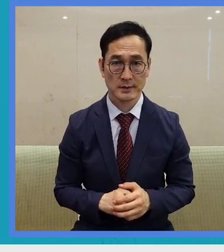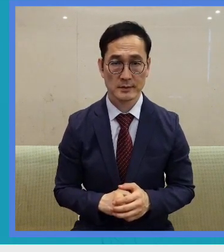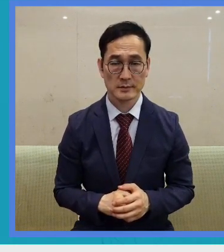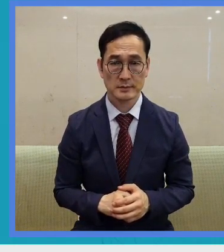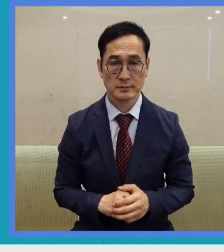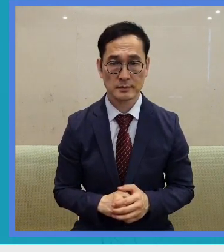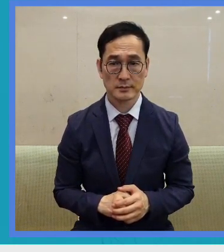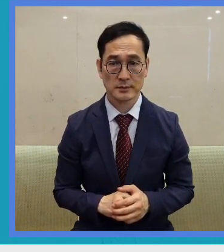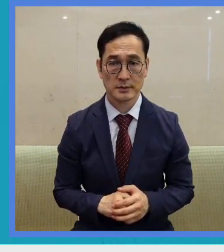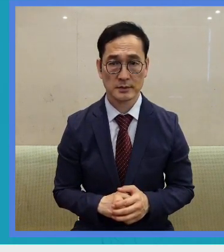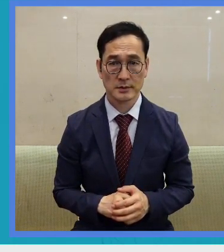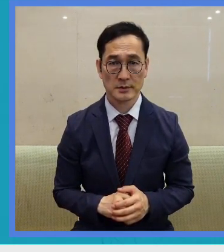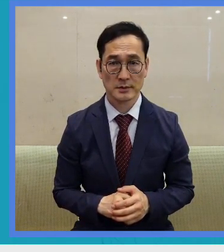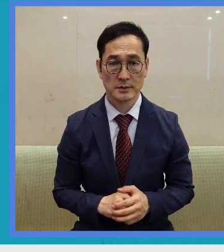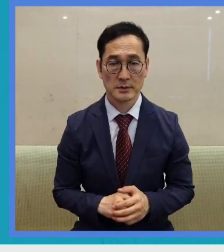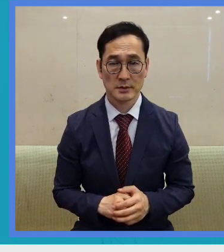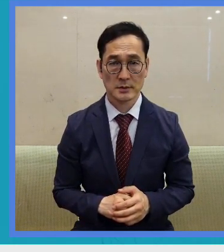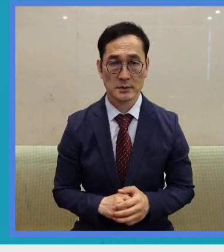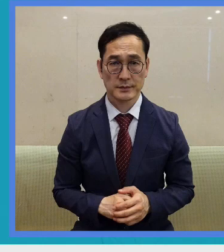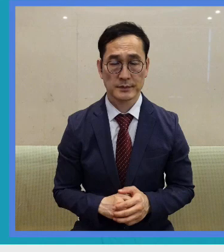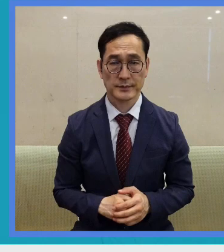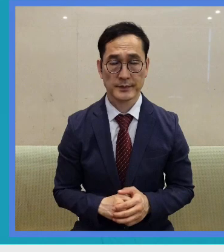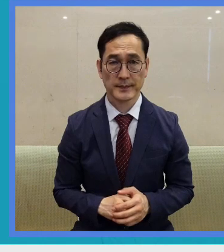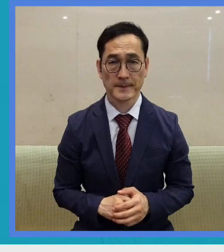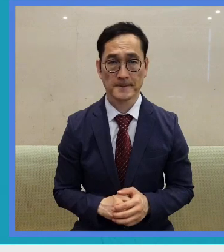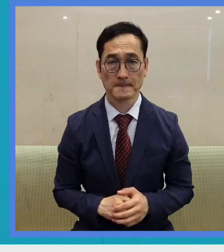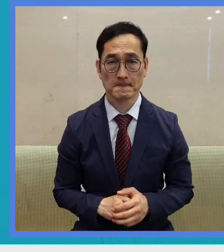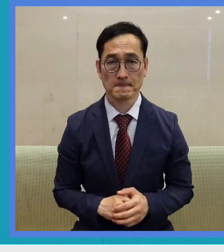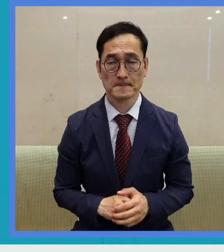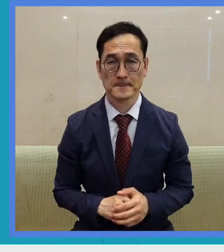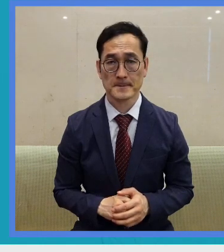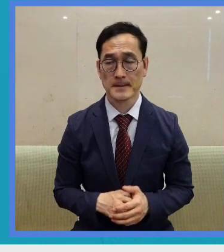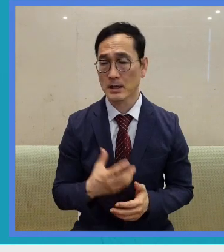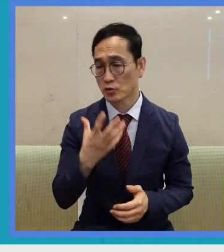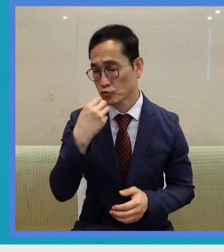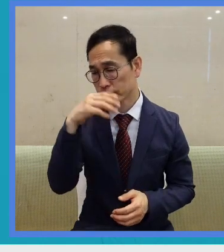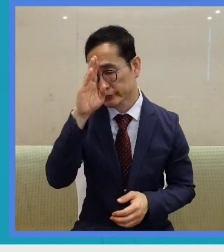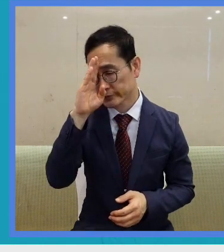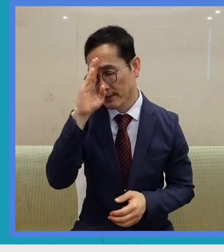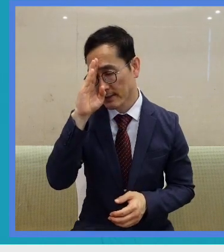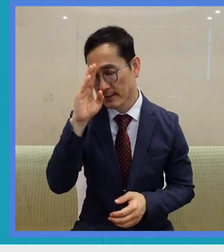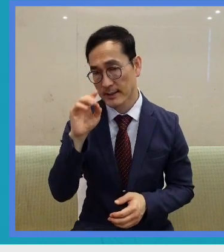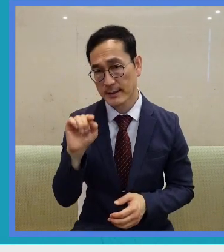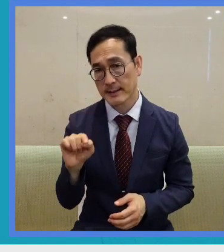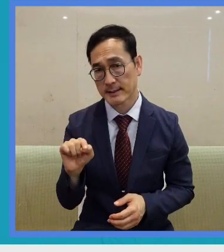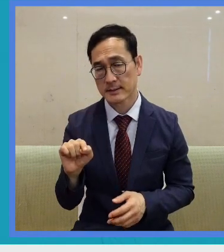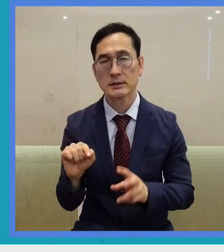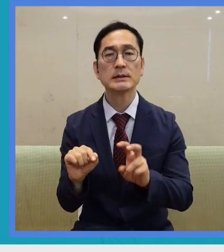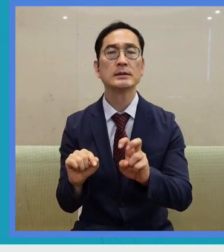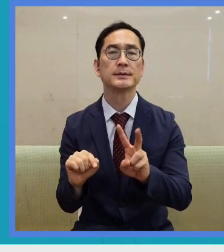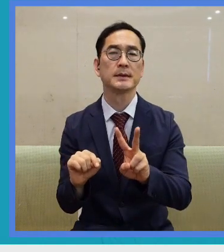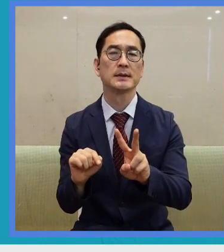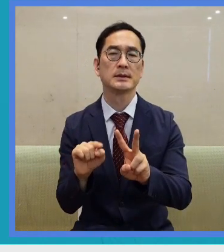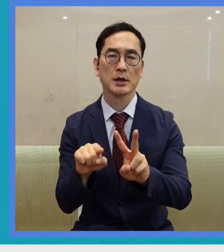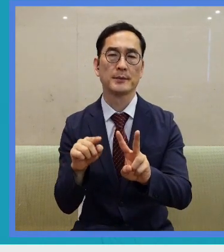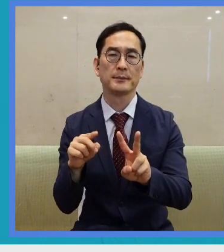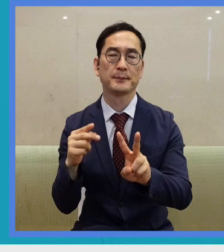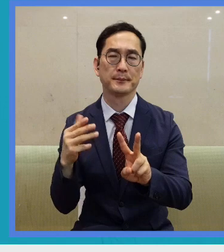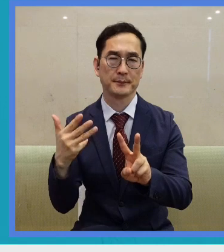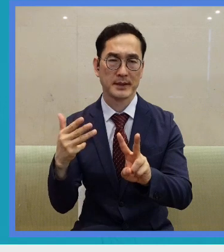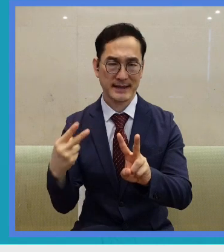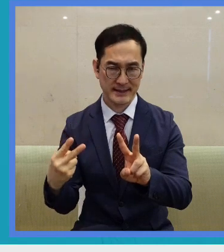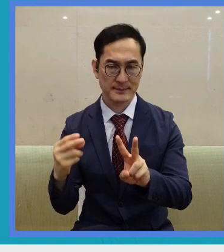임상적으로 정말 우리가 우울증이다라고 부를 수 있는 수준의 그런 우울 증상을 보이는 그 친구들이 22.28%